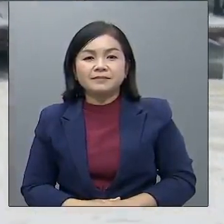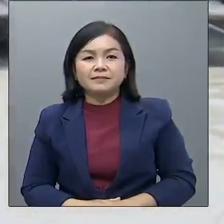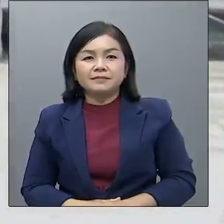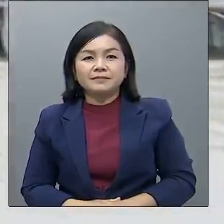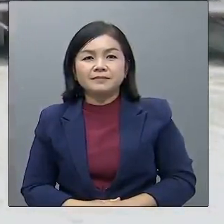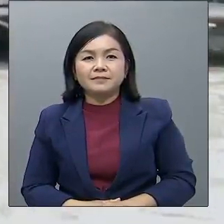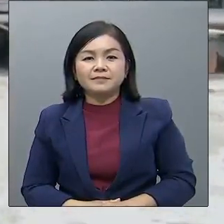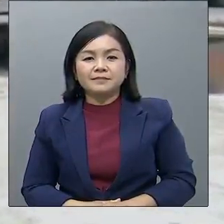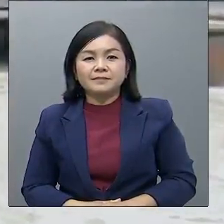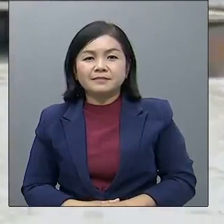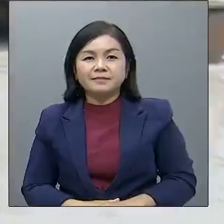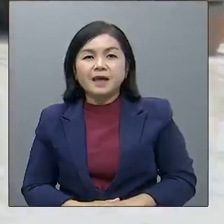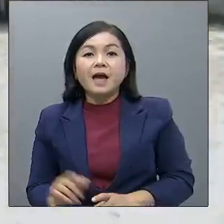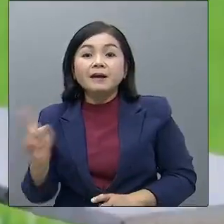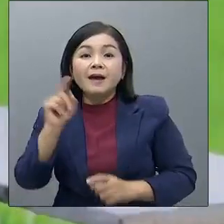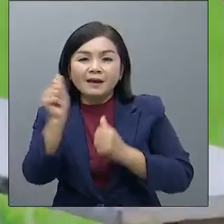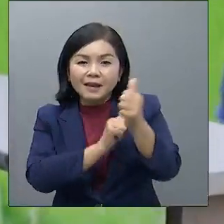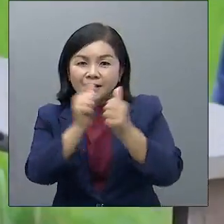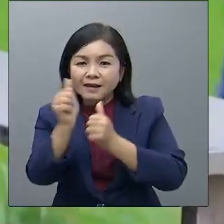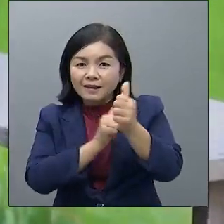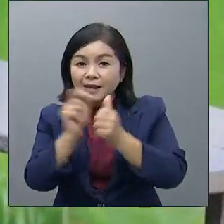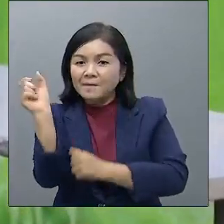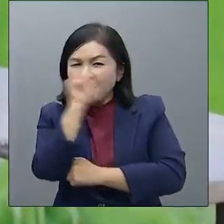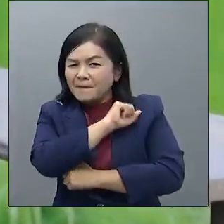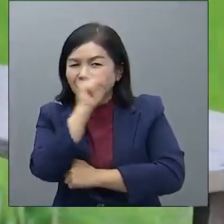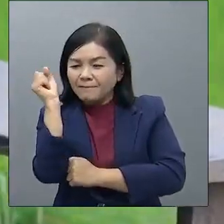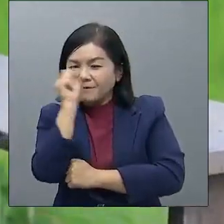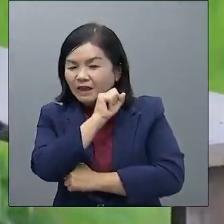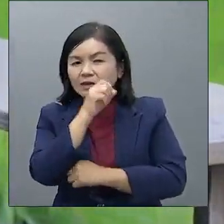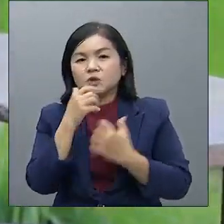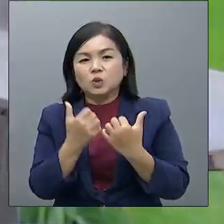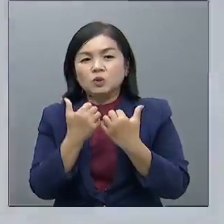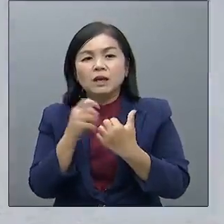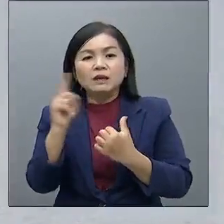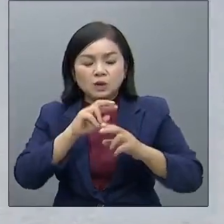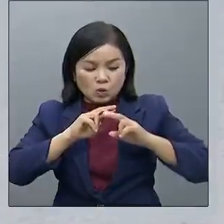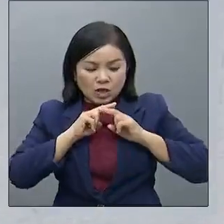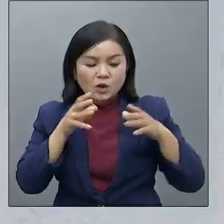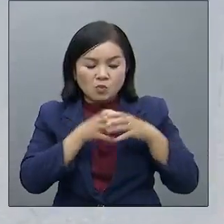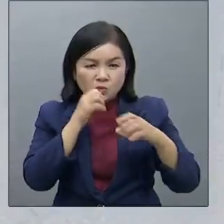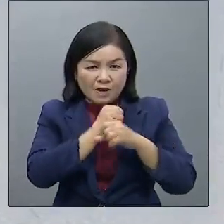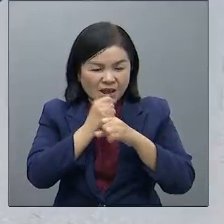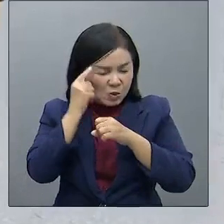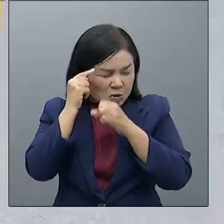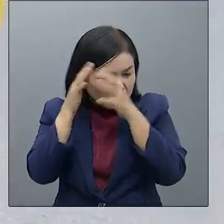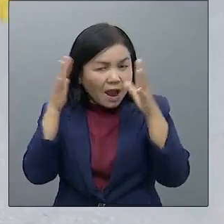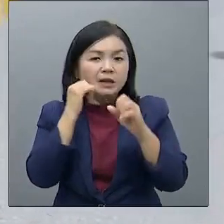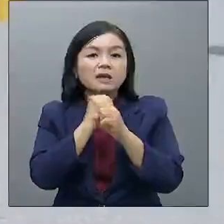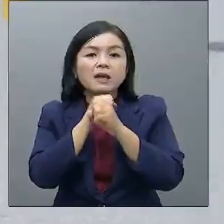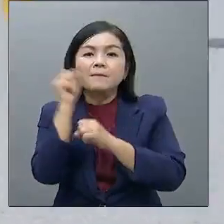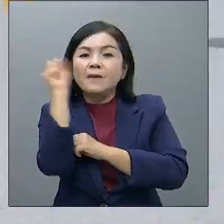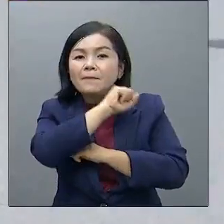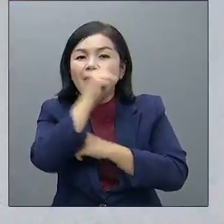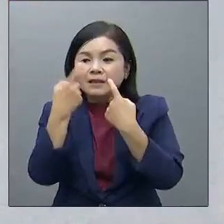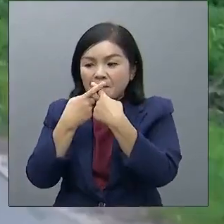มวะเพื่อน การแข่งขันในตลาดอุตสาหกรรมเพลงที่เข้มข้นมากขึ้นยุคนี้ทำให้ตัวเองและทีมงานต้องคิดให้มากขึ้นนะคะเพื่อสร้างความแปลกใ